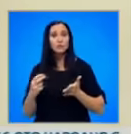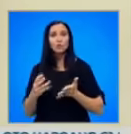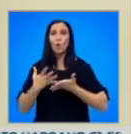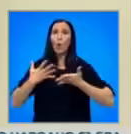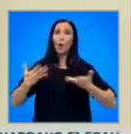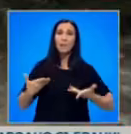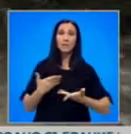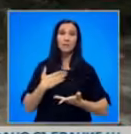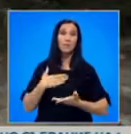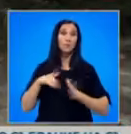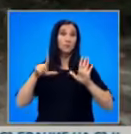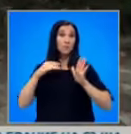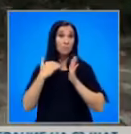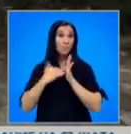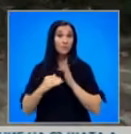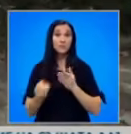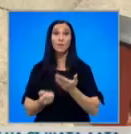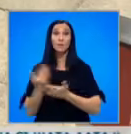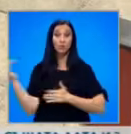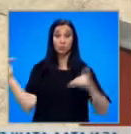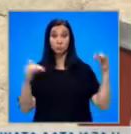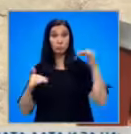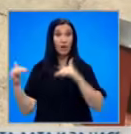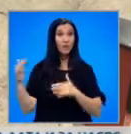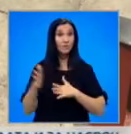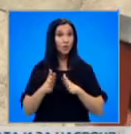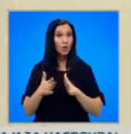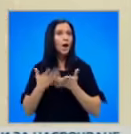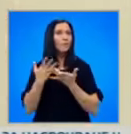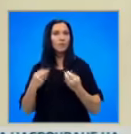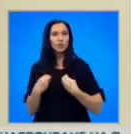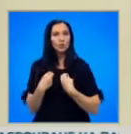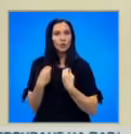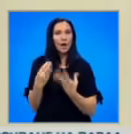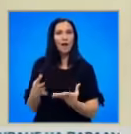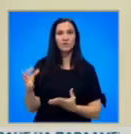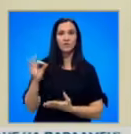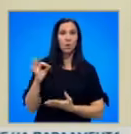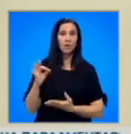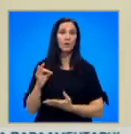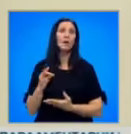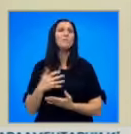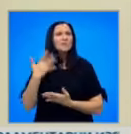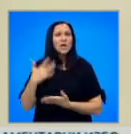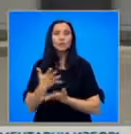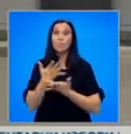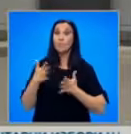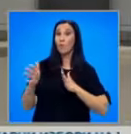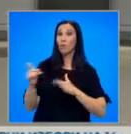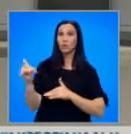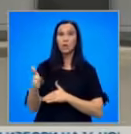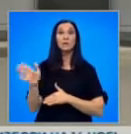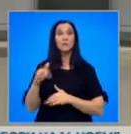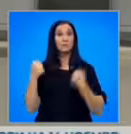голям интерес има. От 7:30 са започвали да идват хора. Повечето даряват за Октай. Много, страшно много хора дойдоха.